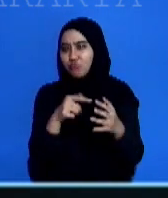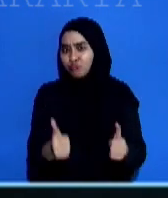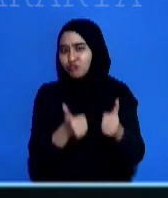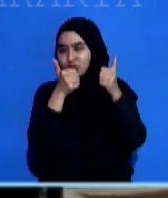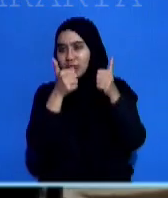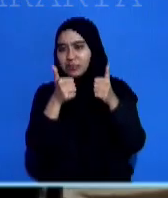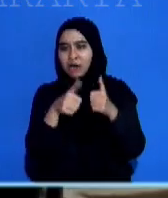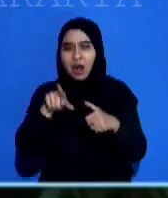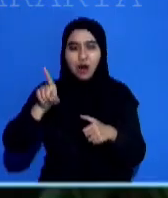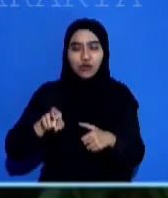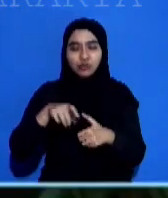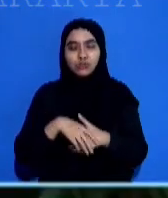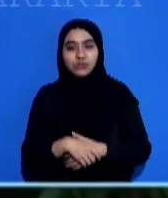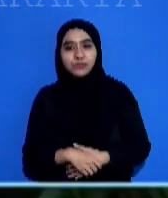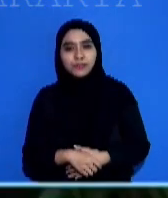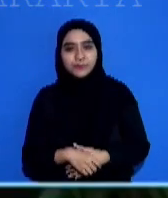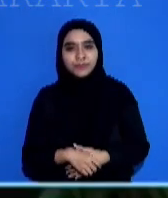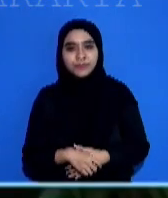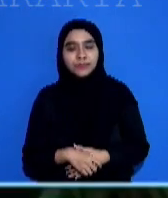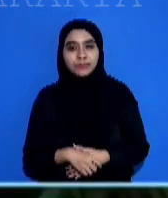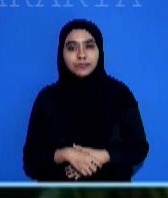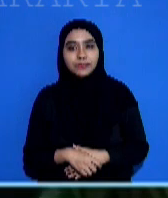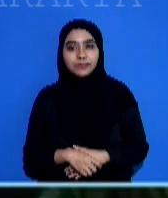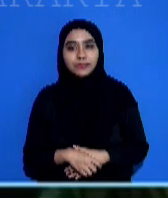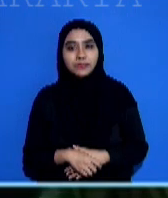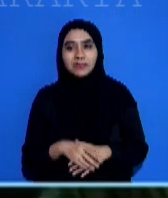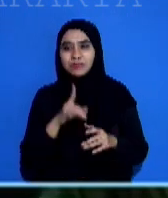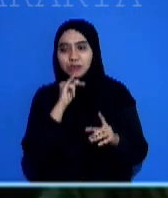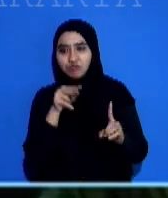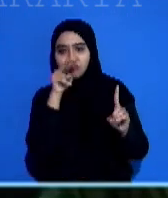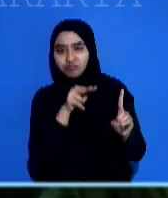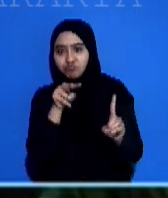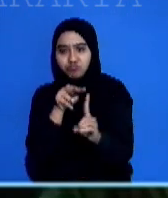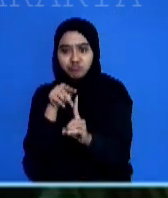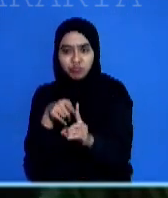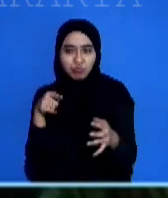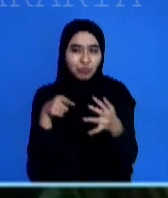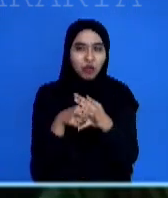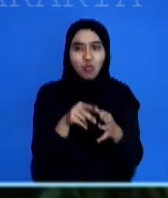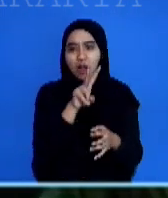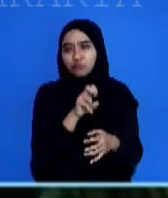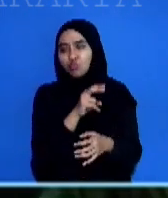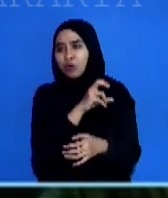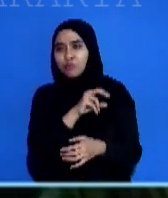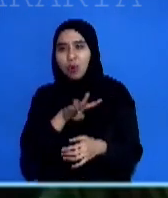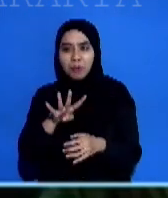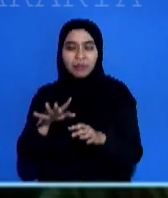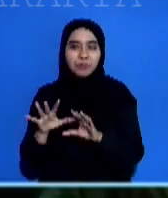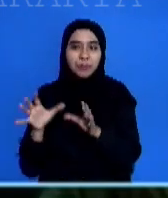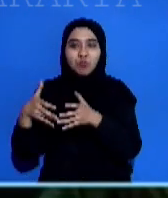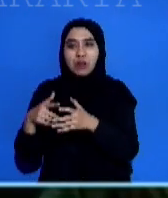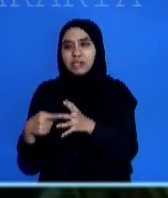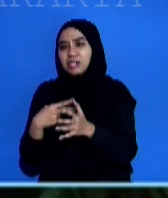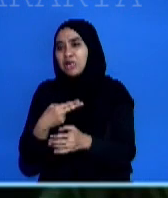di Indonesia dalam rangka mengawal dan menjaga pelaksana Pemilu 2024 SJ perhimpunan mahasiswa Indonesia timur